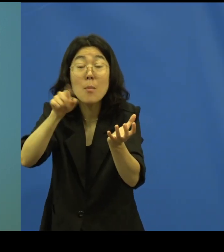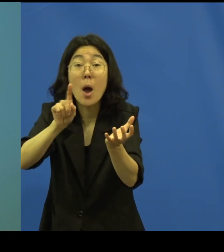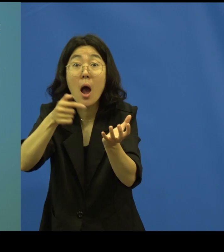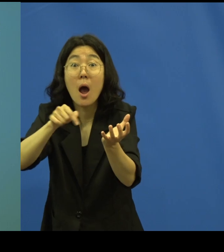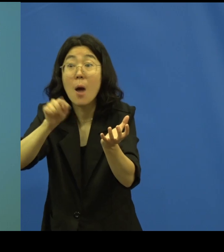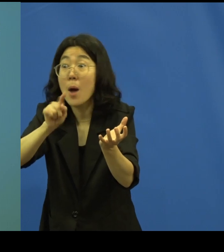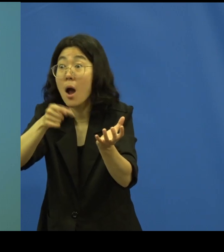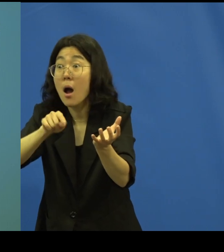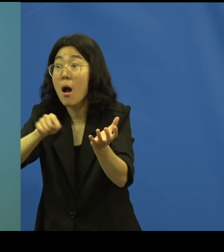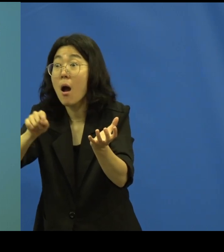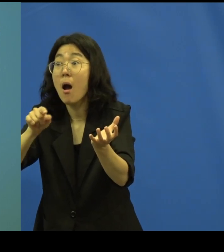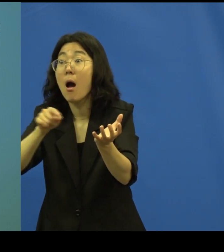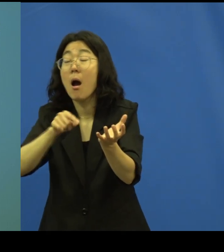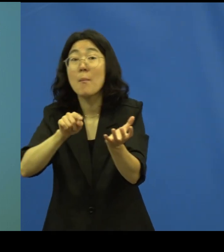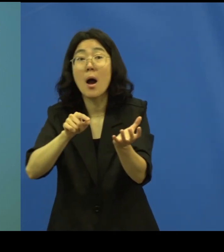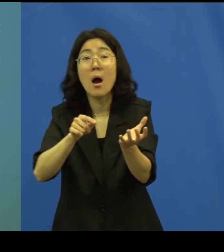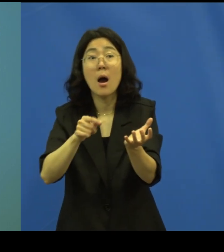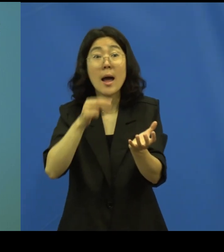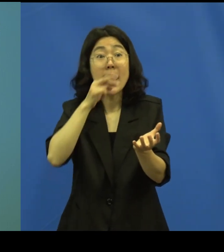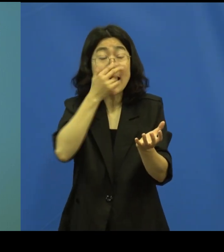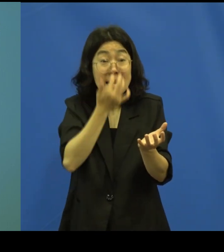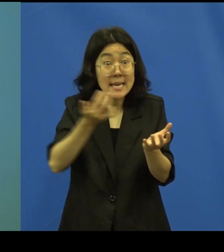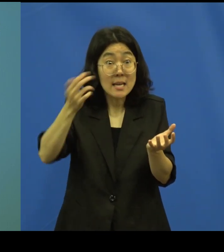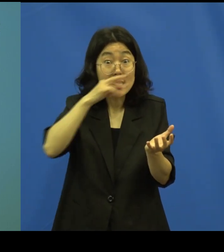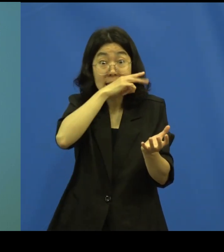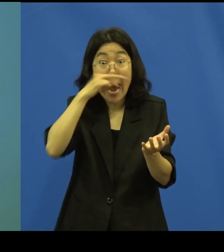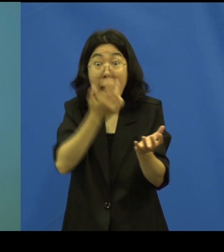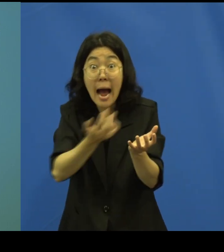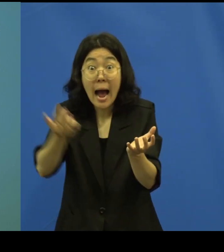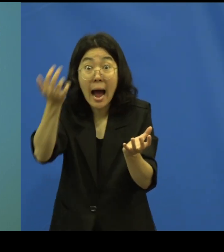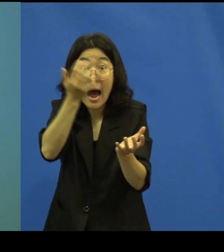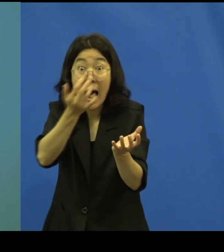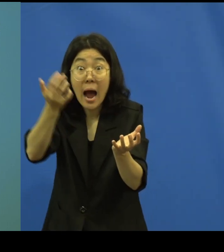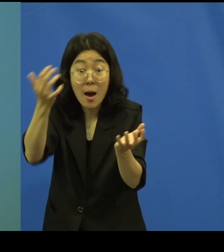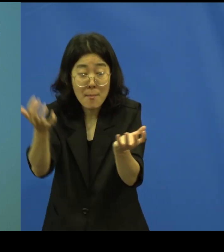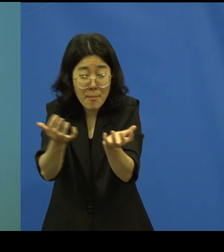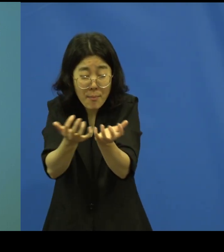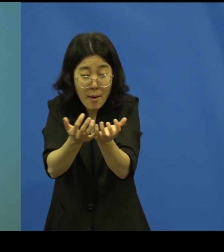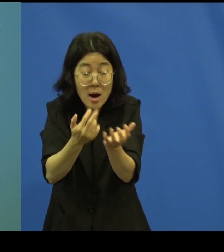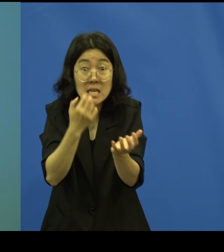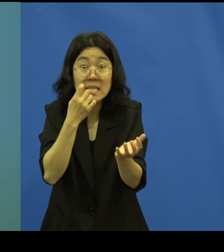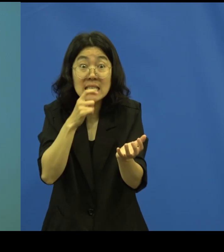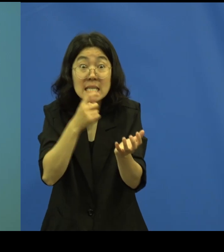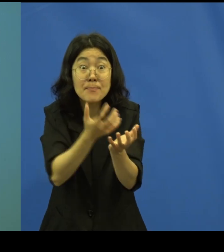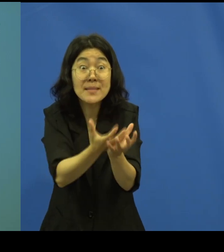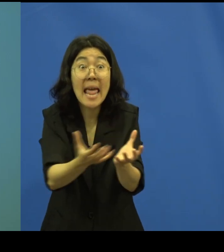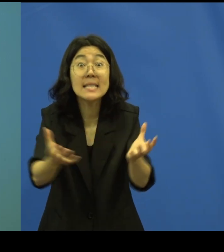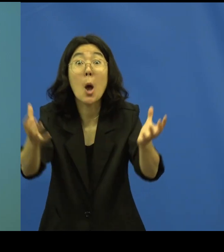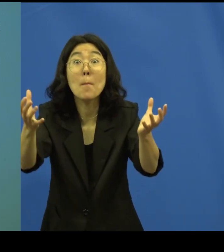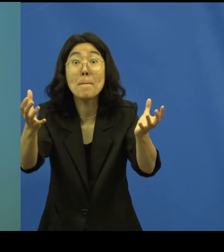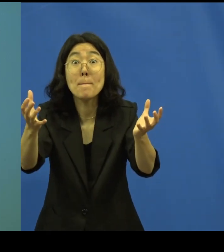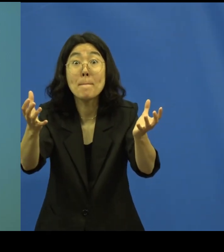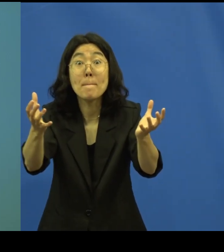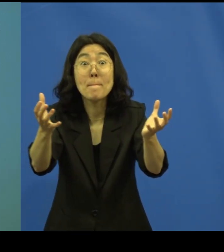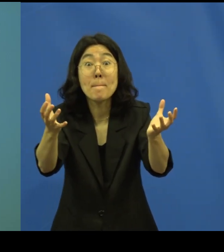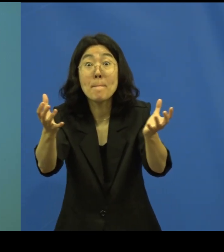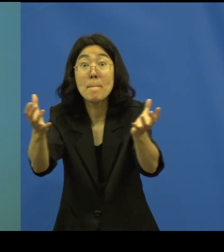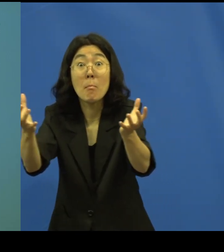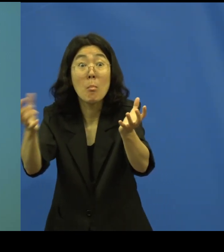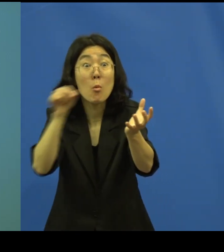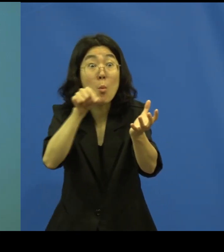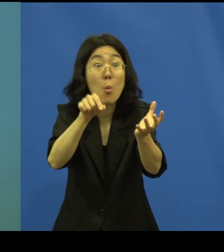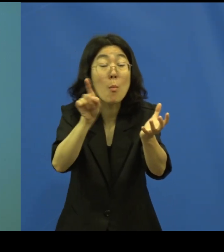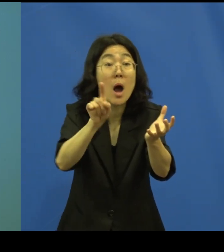향이 가득한 금대접이 나옵니다. 향이 가득한 금대접. 오늘 요한계시록은 이런 이미지, 은유,